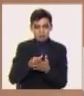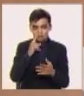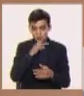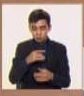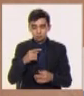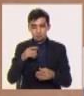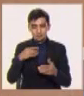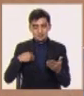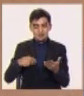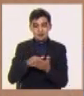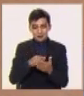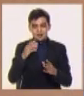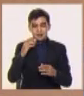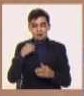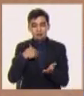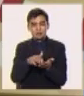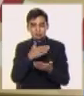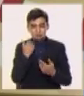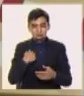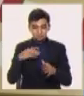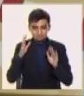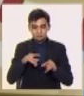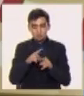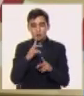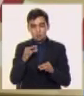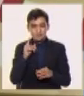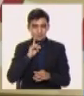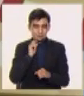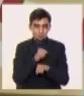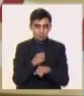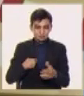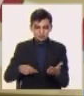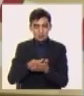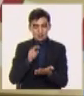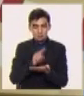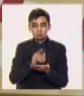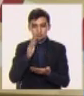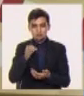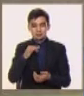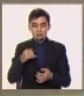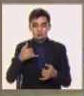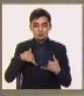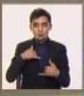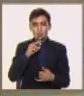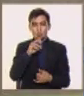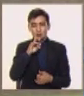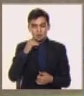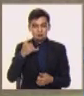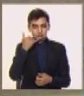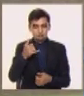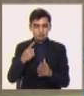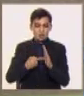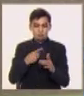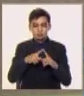платить. Мы просим нам просто дать отсрочку. По словам Елены, сыну постоянно звонит куратор и требует чек об оплате,